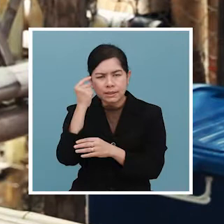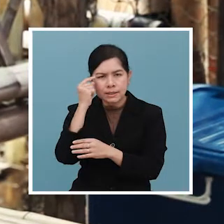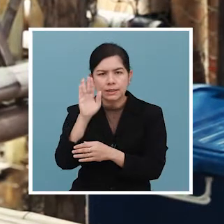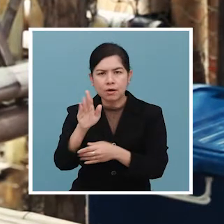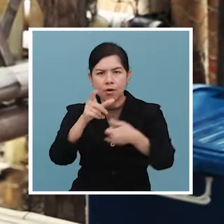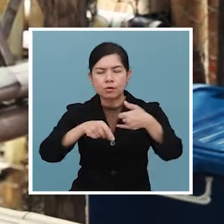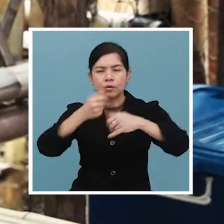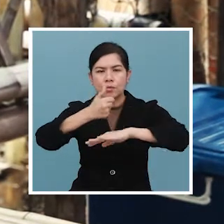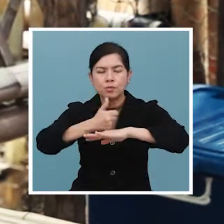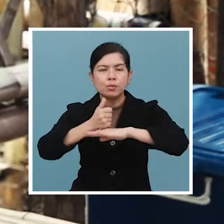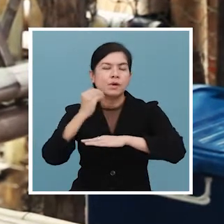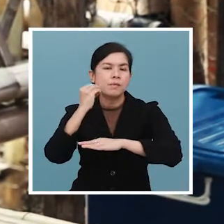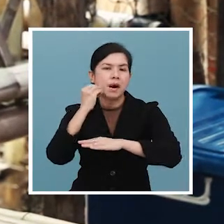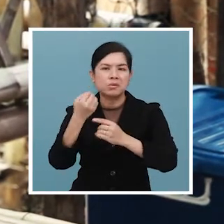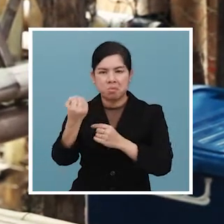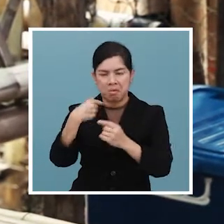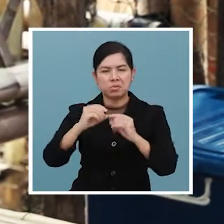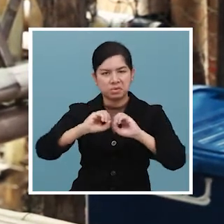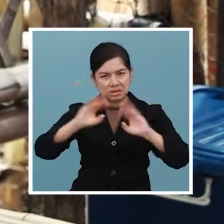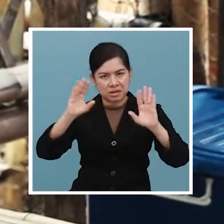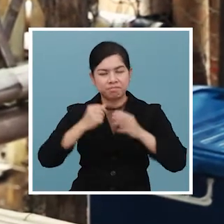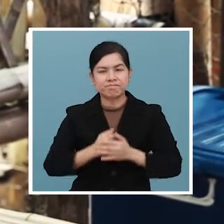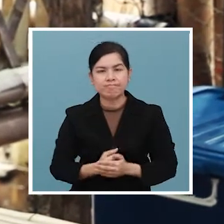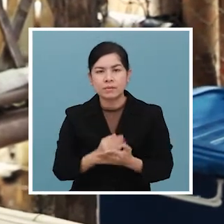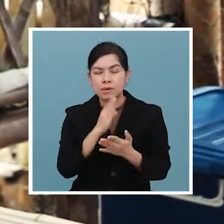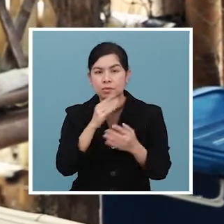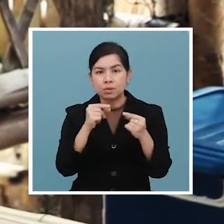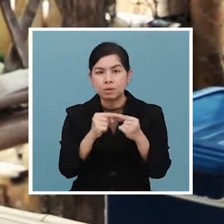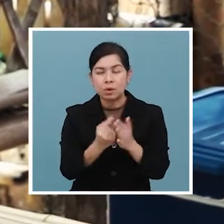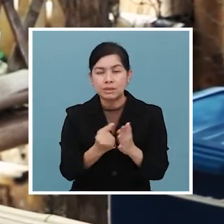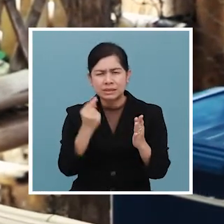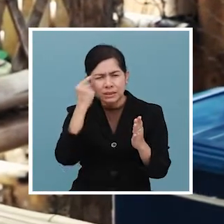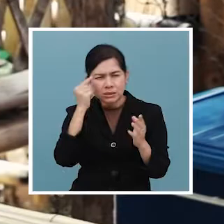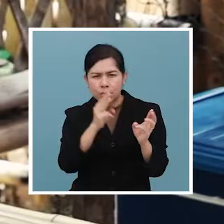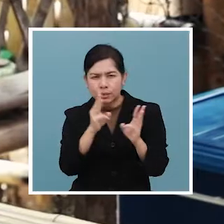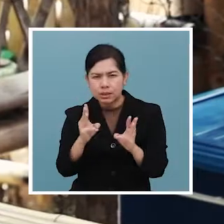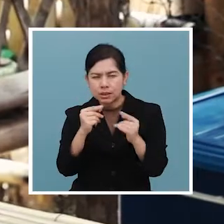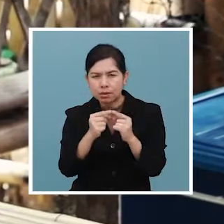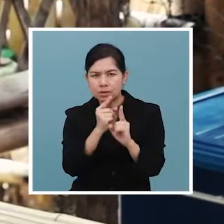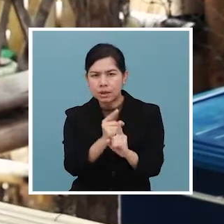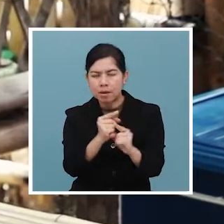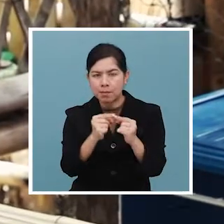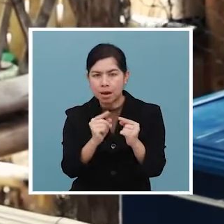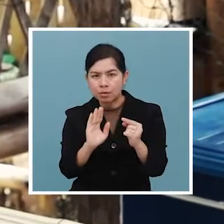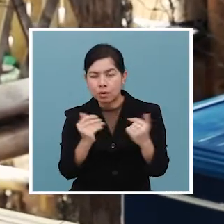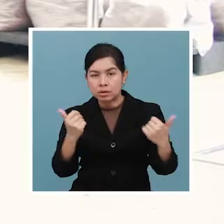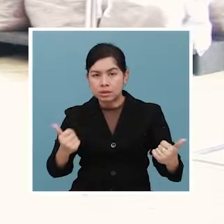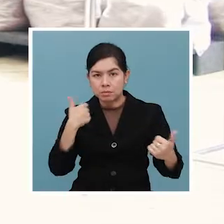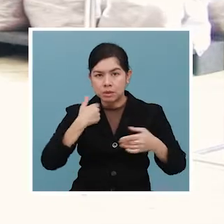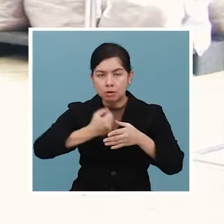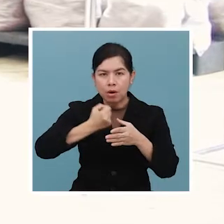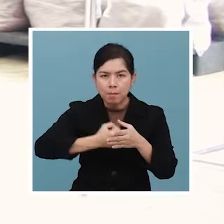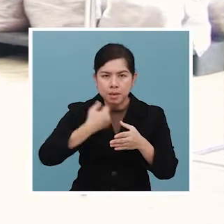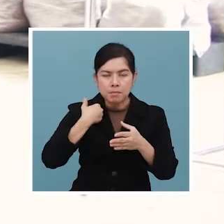แนวคิดของผู้ใหญ่มาเรียมที่บอกกันไว้ชัดเลยนะฮะวัดพอได้จับวิธีคิดนี้มีวิธีคิดอย่างนี้มันถึงได้เกิดอะไรครับ